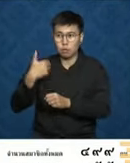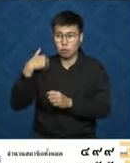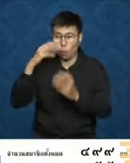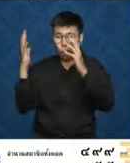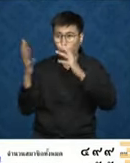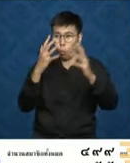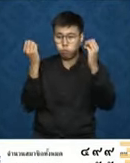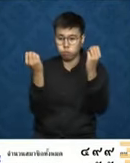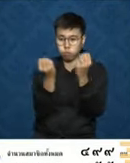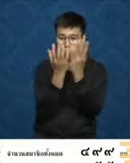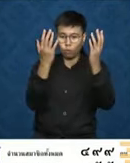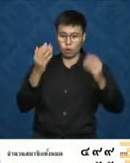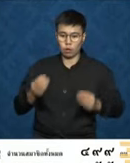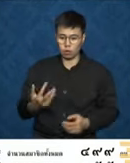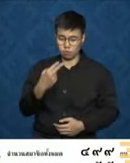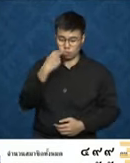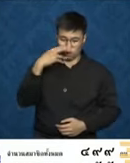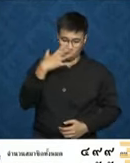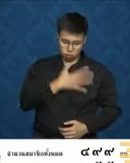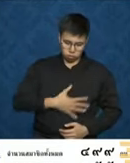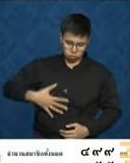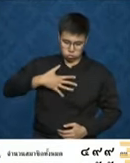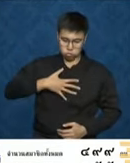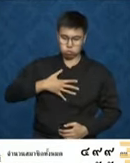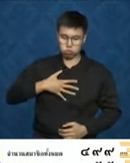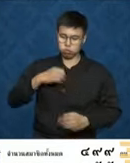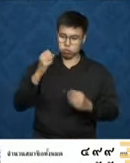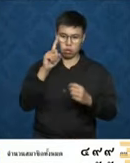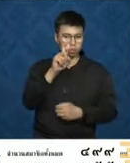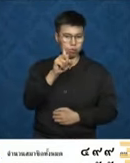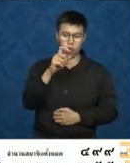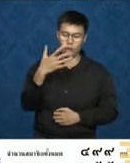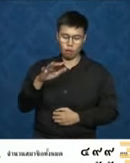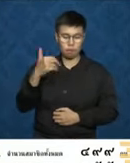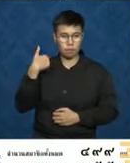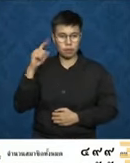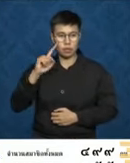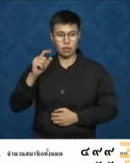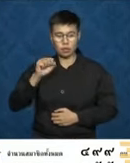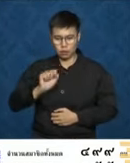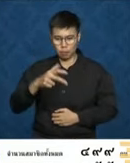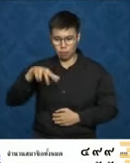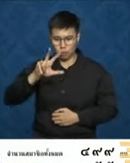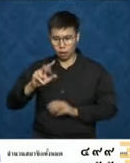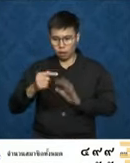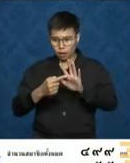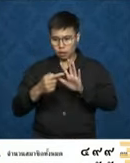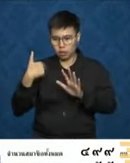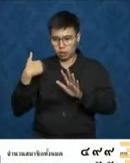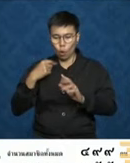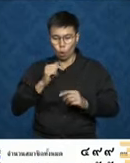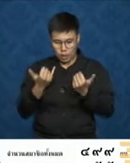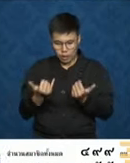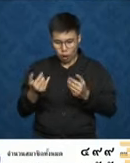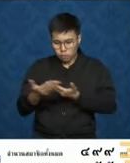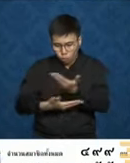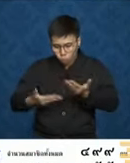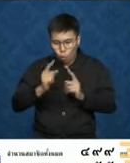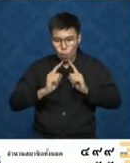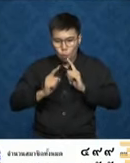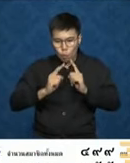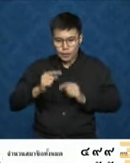ทำให้มีผลกระทบต่อสุขภาพประชาชนมากมายและเป็นเรื่องที่ดีที่สภาจะมีการคุยเรื่องนี้กันอย่างจริงจังแต่